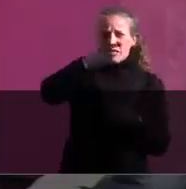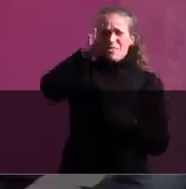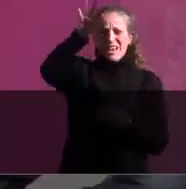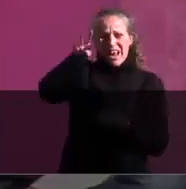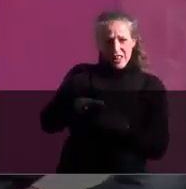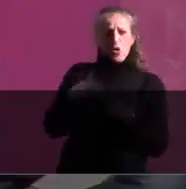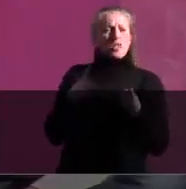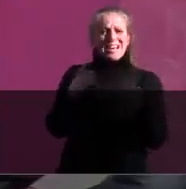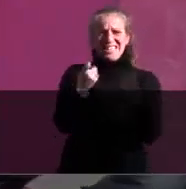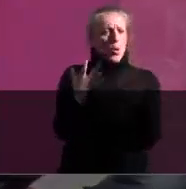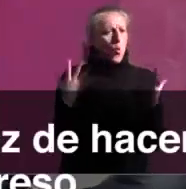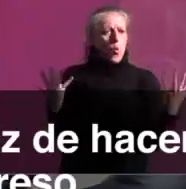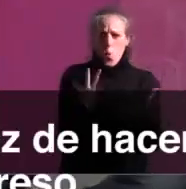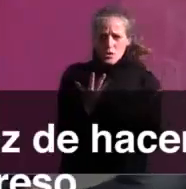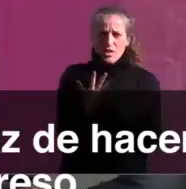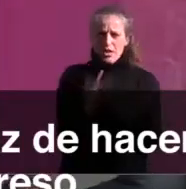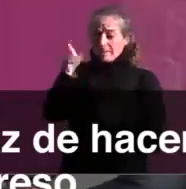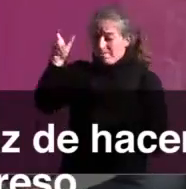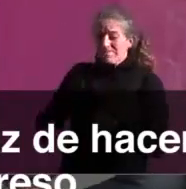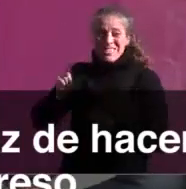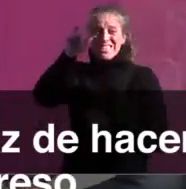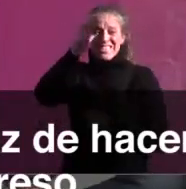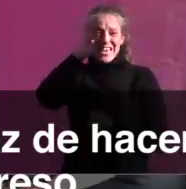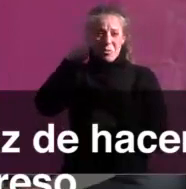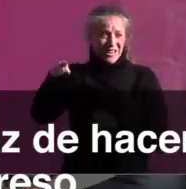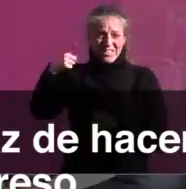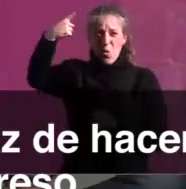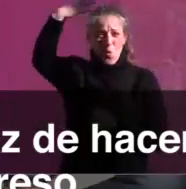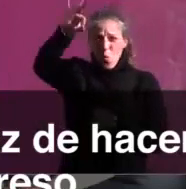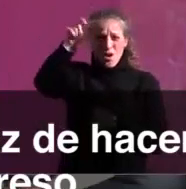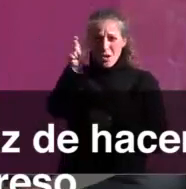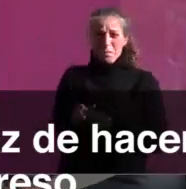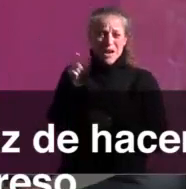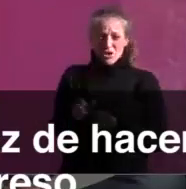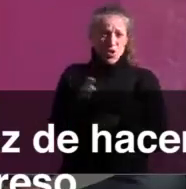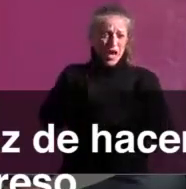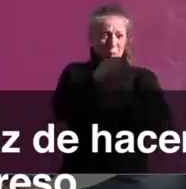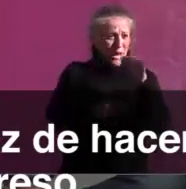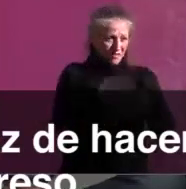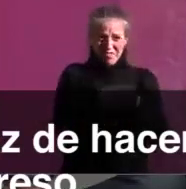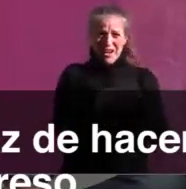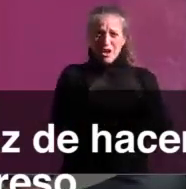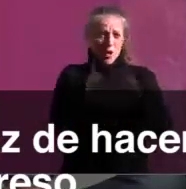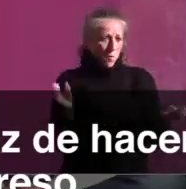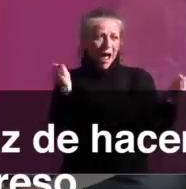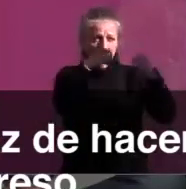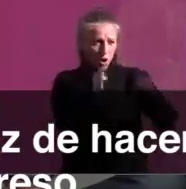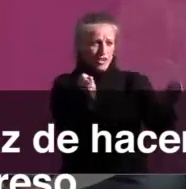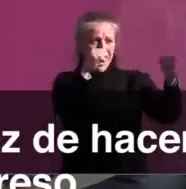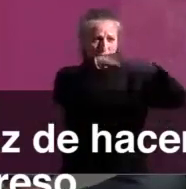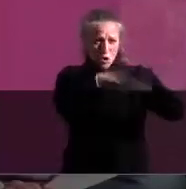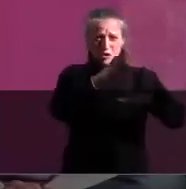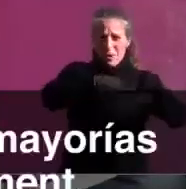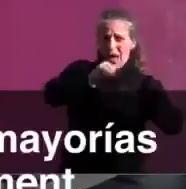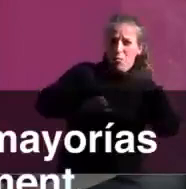necessita de manera urgent. Xavi Domènech és la única persona que és capaç de fer acords transversals, acords